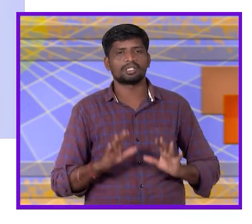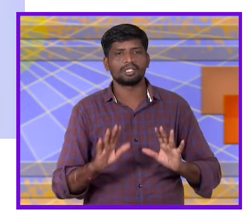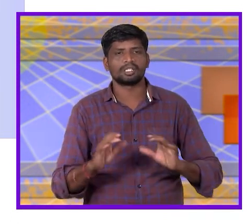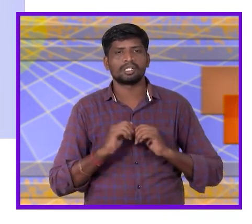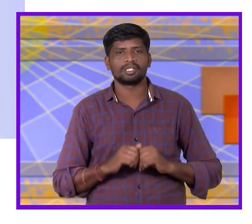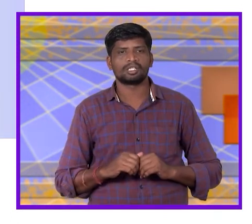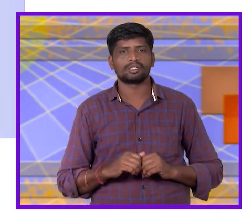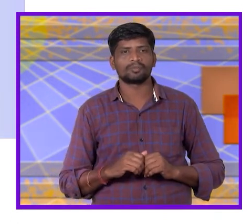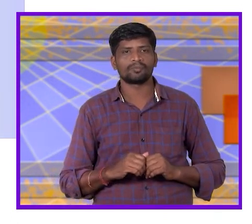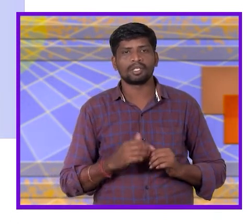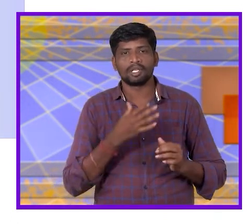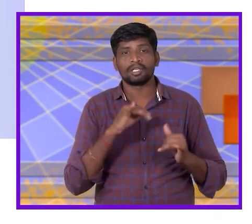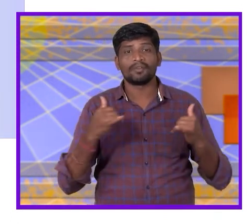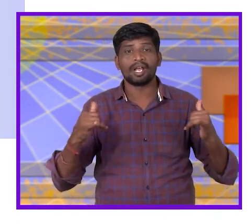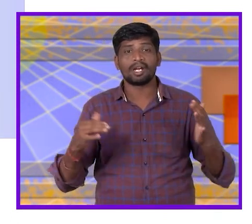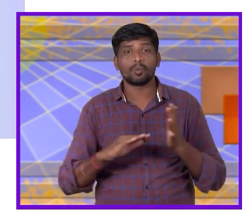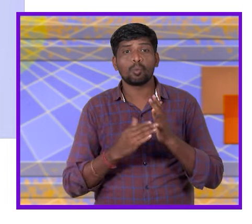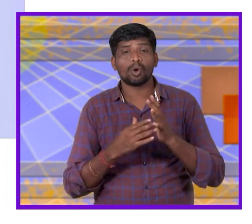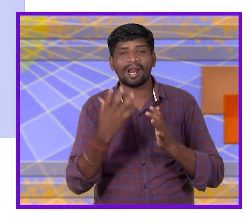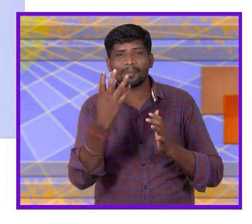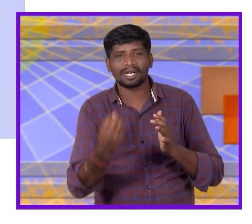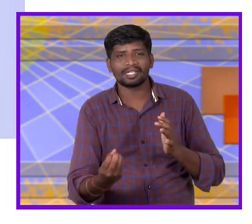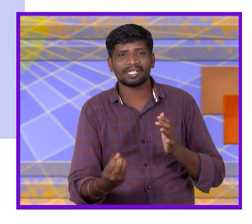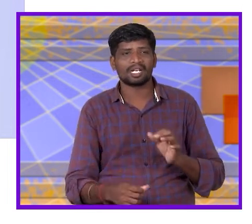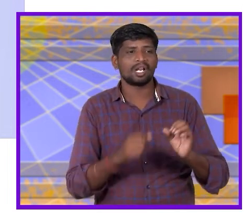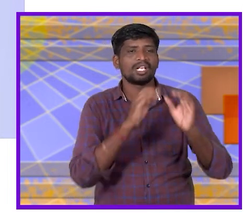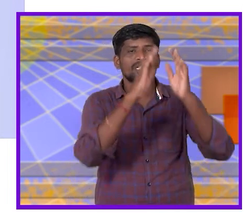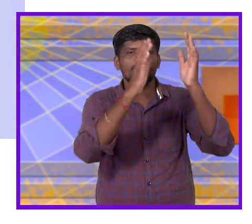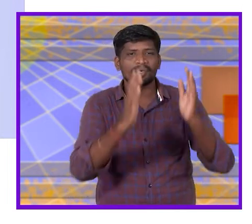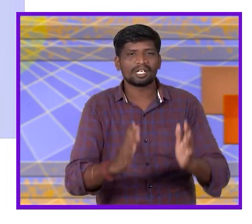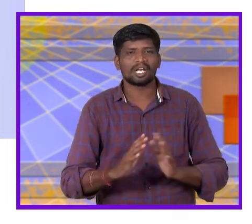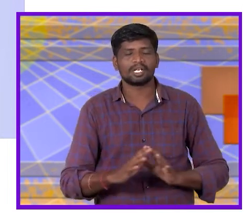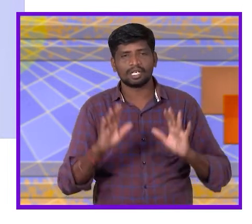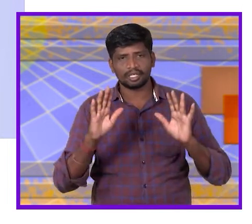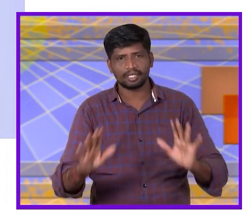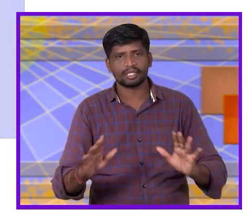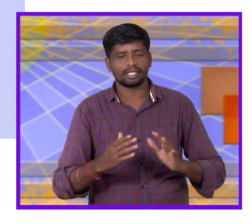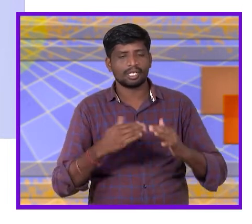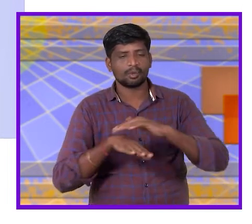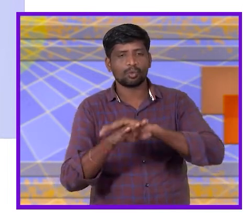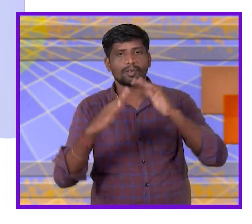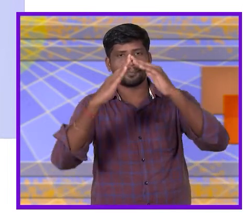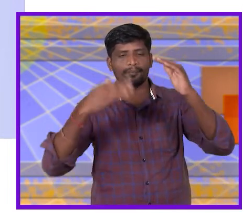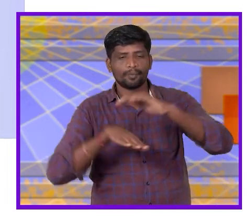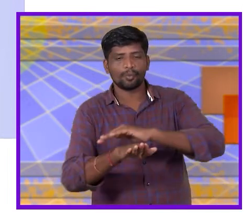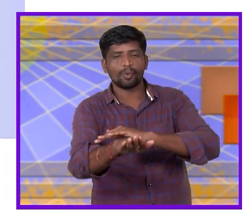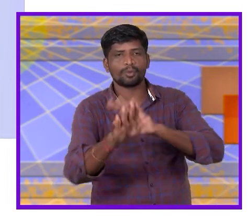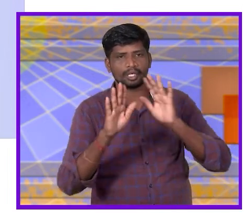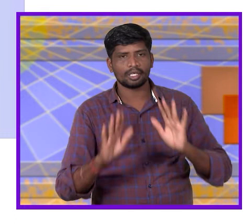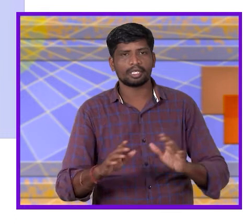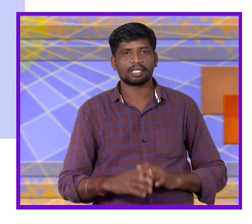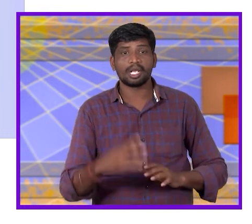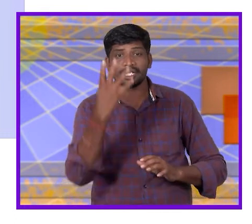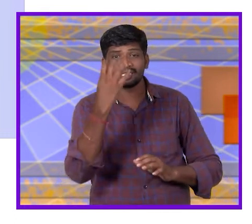காட்சிப்படுத்தப்பட்டிருக்கிறது. திருவிளையாடல் புராண காட்சிகள் புடைப்பு சிற்பங்களாக இதனுடைய நுழைவு வாயிலில் அமைக்கப்பட்டிருக்கிறது.